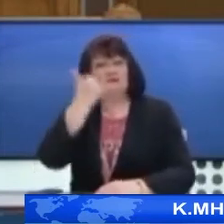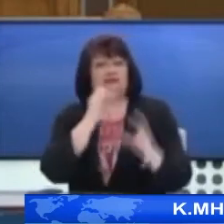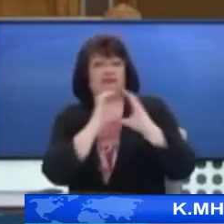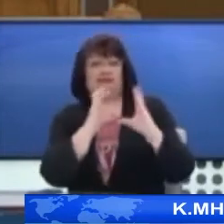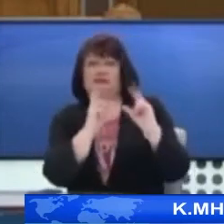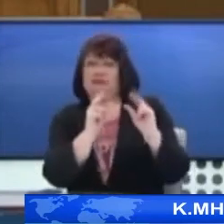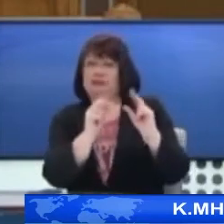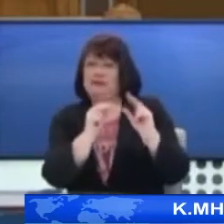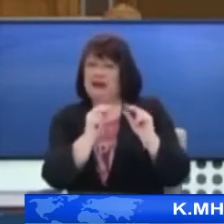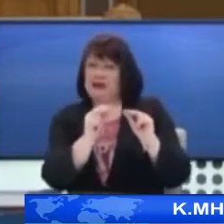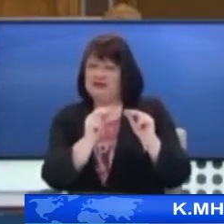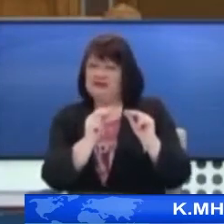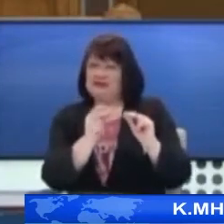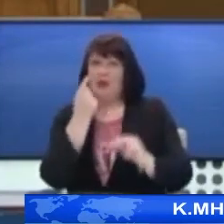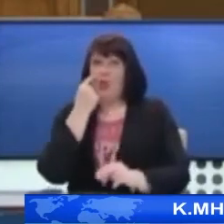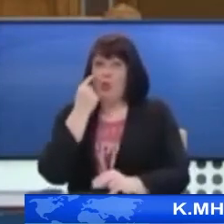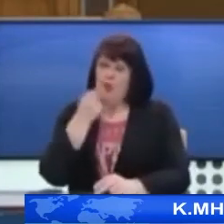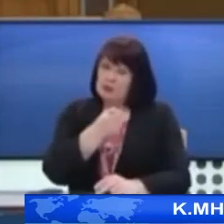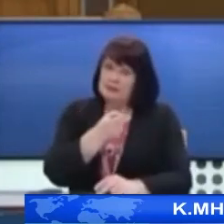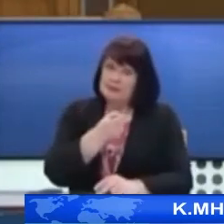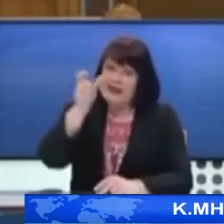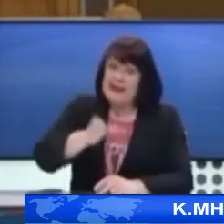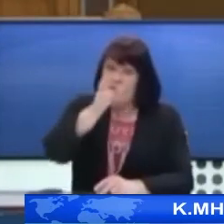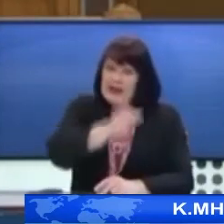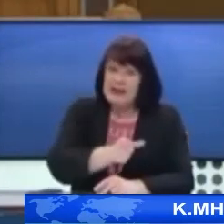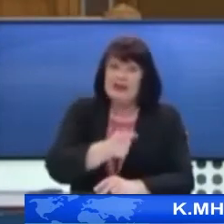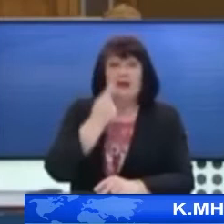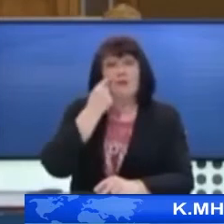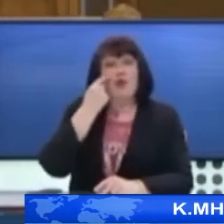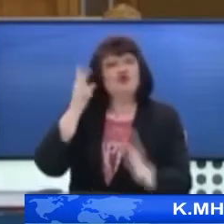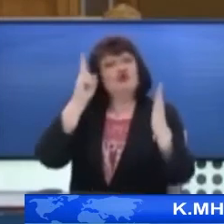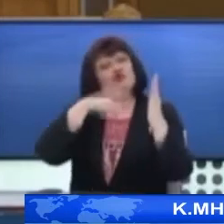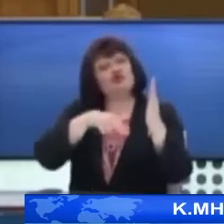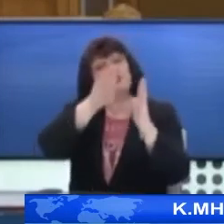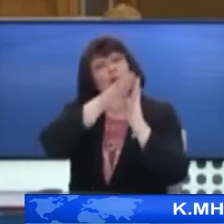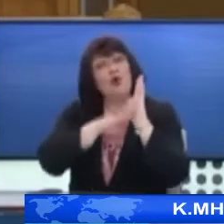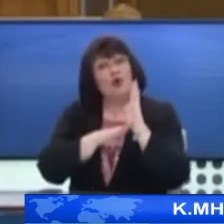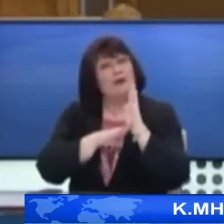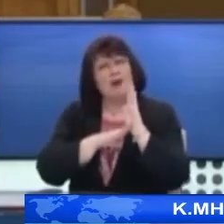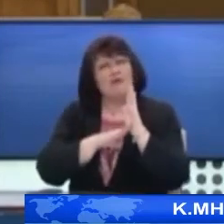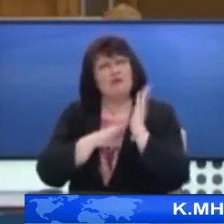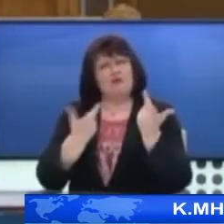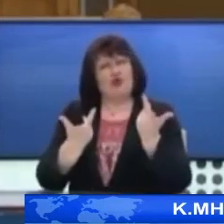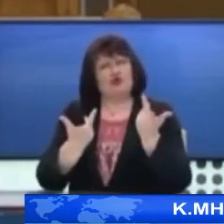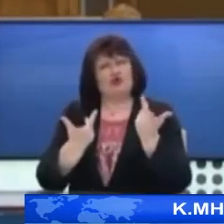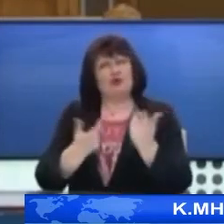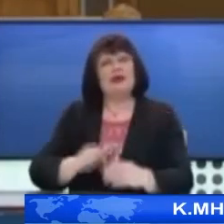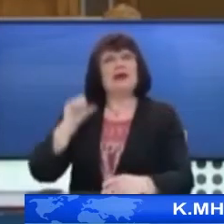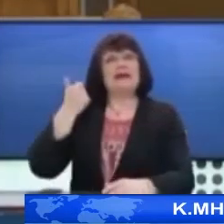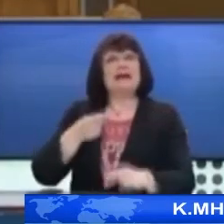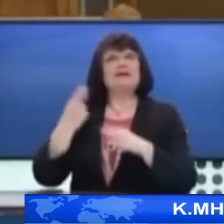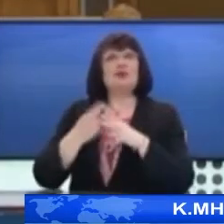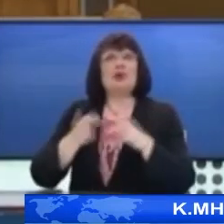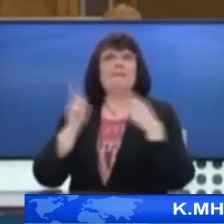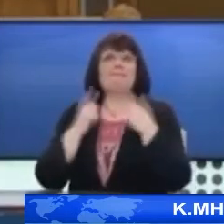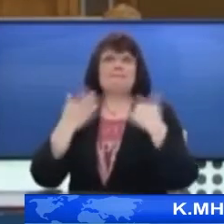της εστίασης και να δείτε, πώς οι ίδιοι είδαν το πρόγραμμα αυτό, διότι χθες τουλάχιστον στην επίσημη